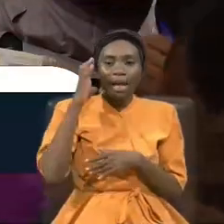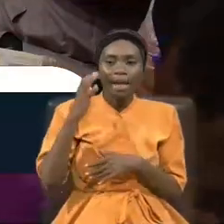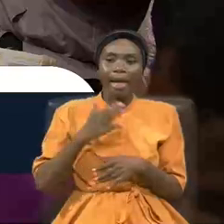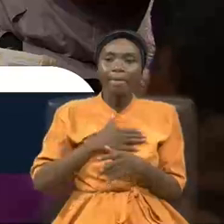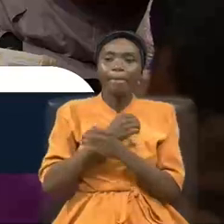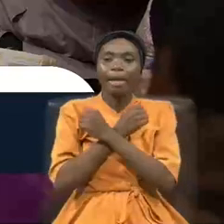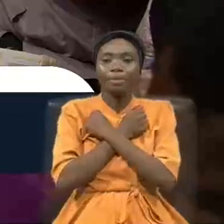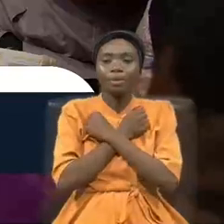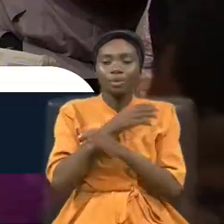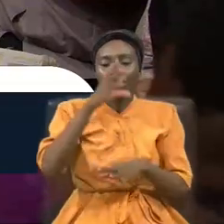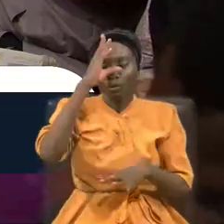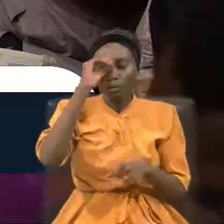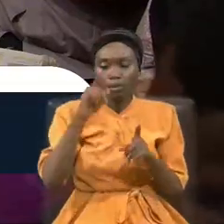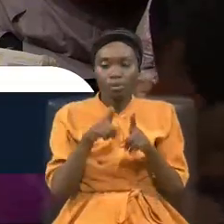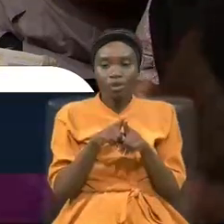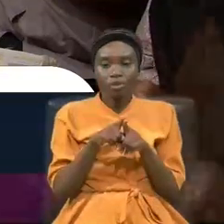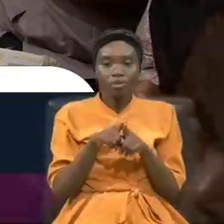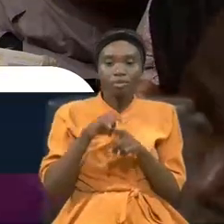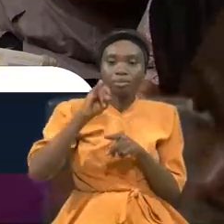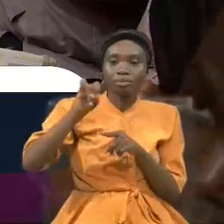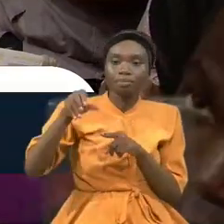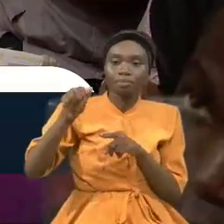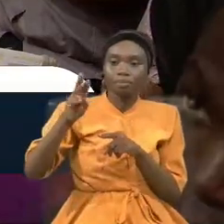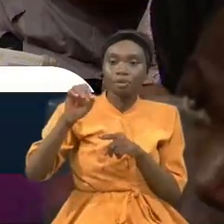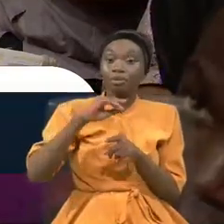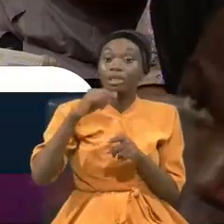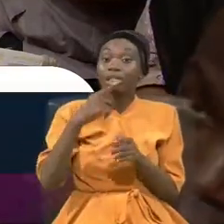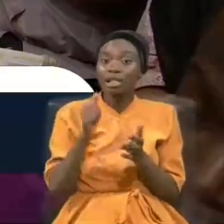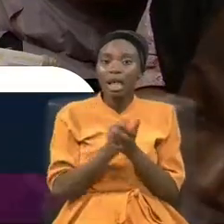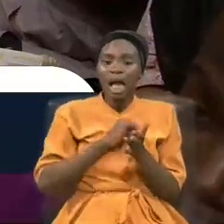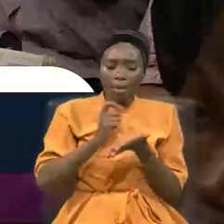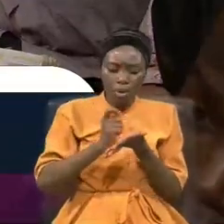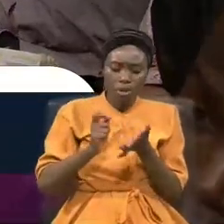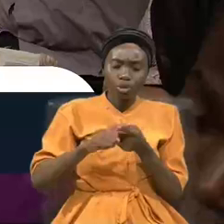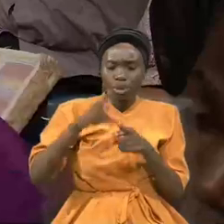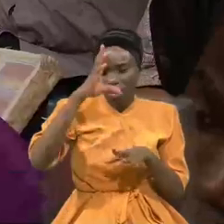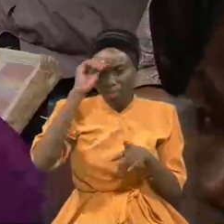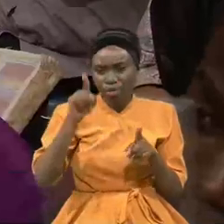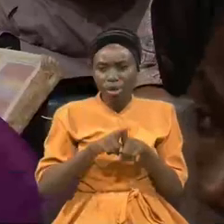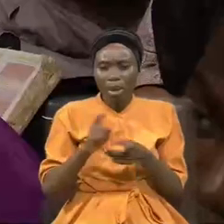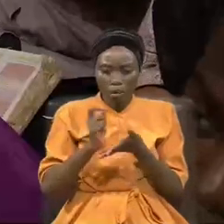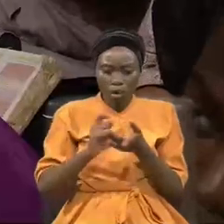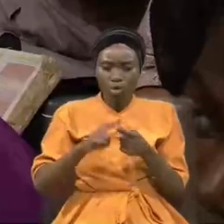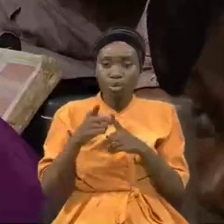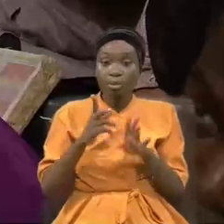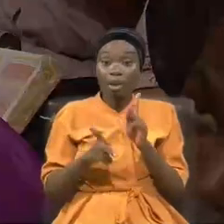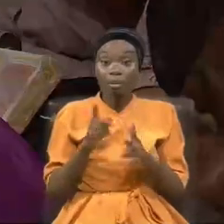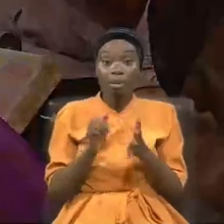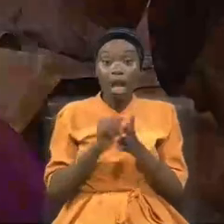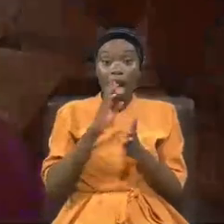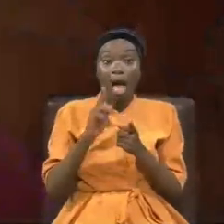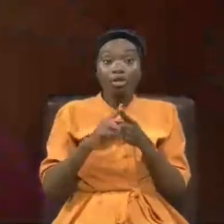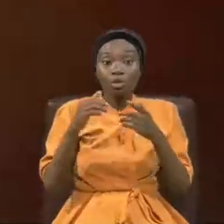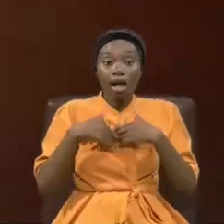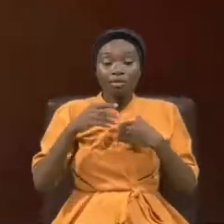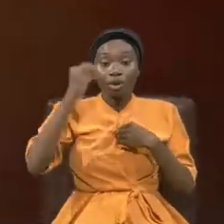Écoutez, mes frères bien-aimés. Jacques disait que j'écrivais aux frères, j'écrivais aux gens qui doivent